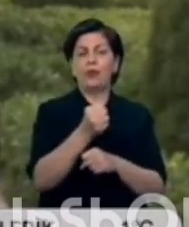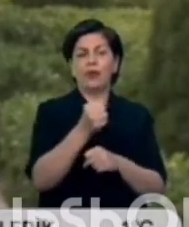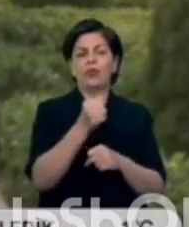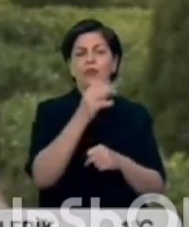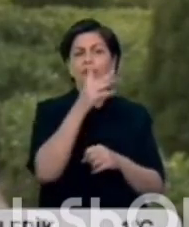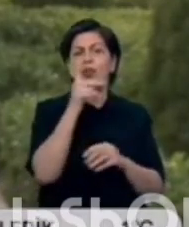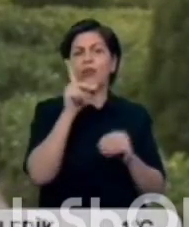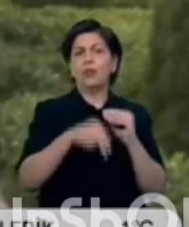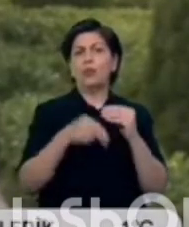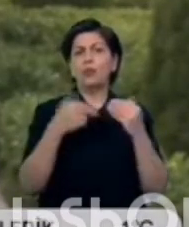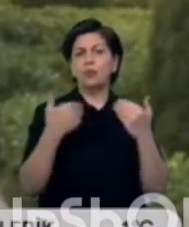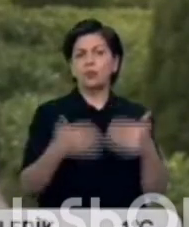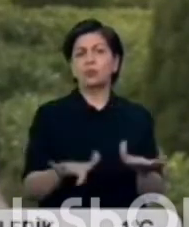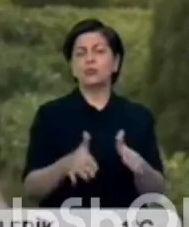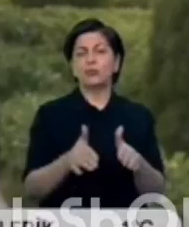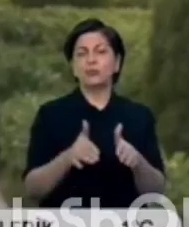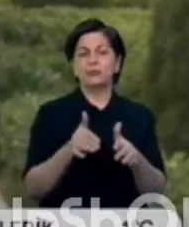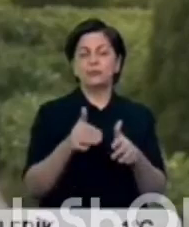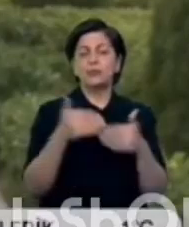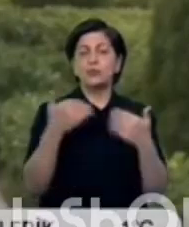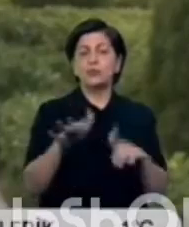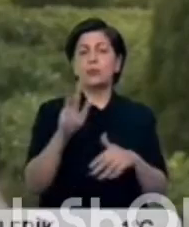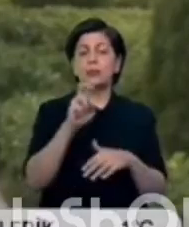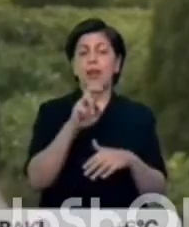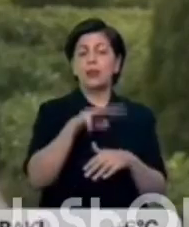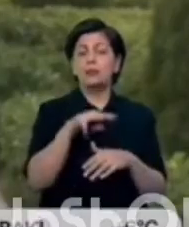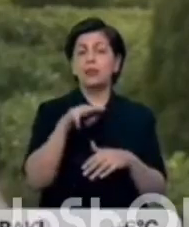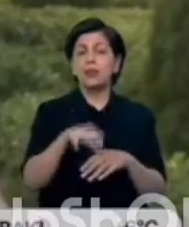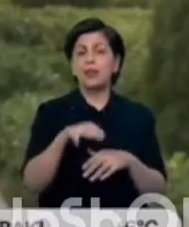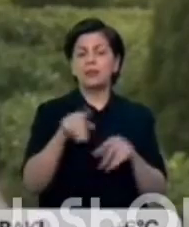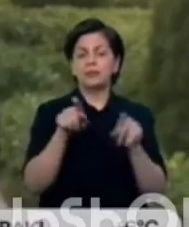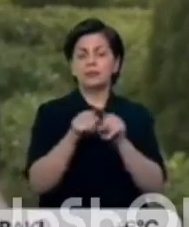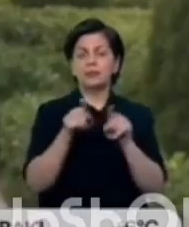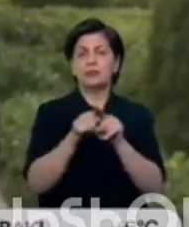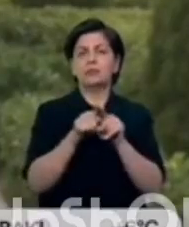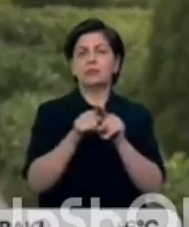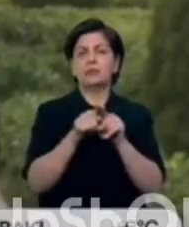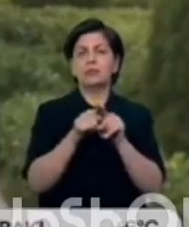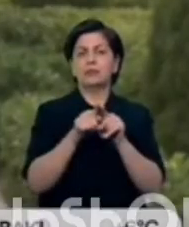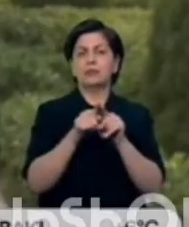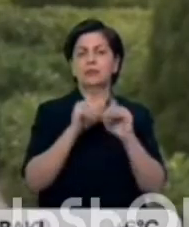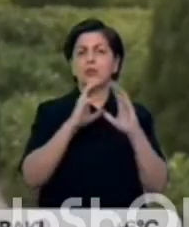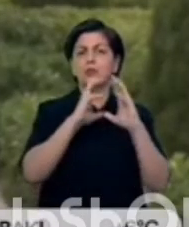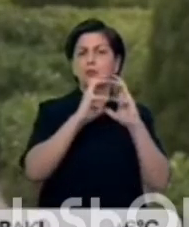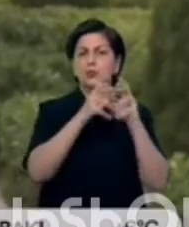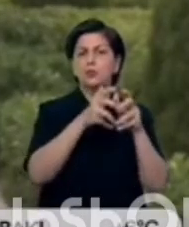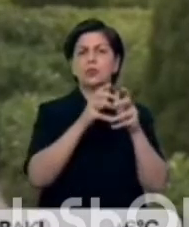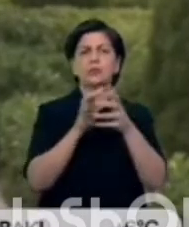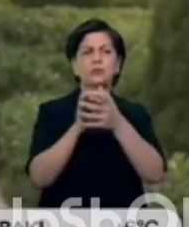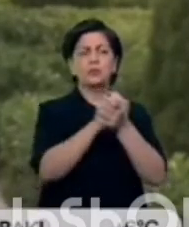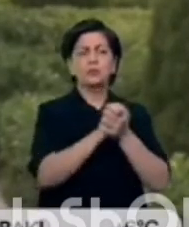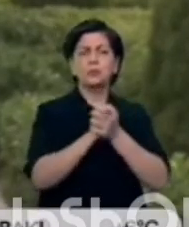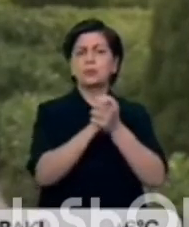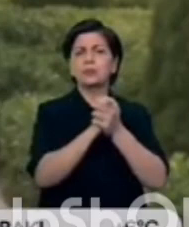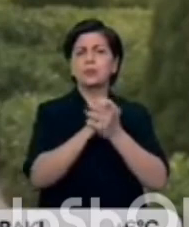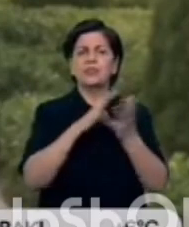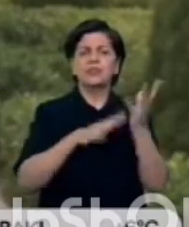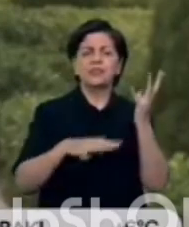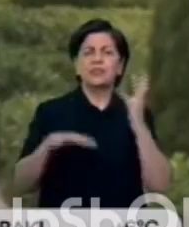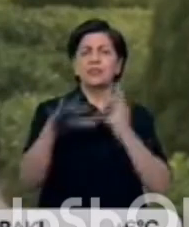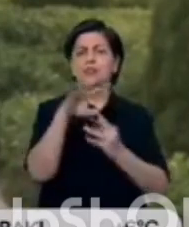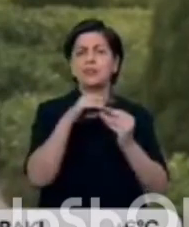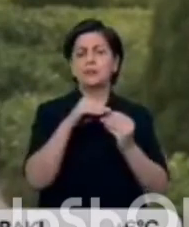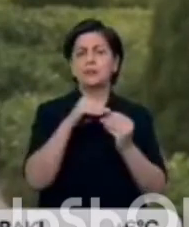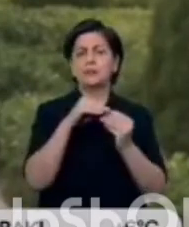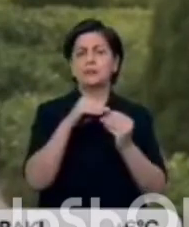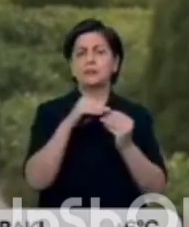vaxtı gəlib çatmışdı. Artıq Birləşmiş Millətlər Təşkilatı kimi düşünürəm ki, bütün dünya birliyi və bütün dünya təşkilatları